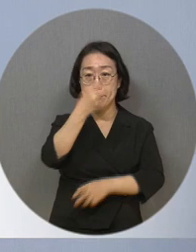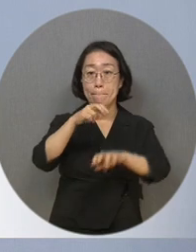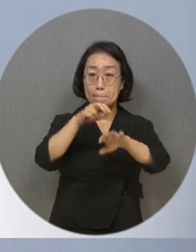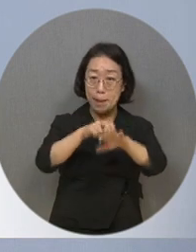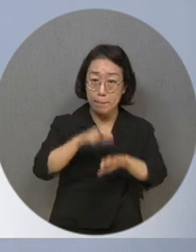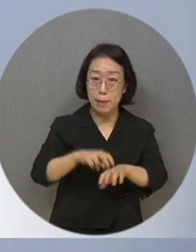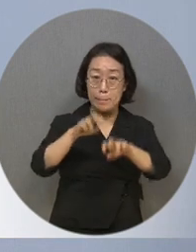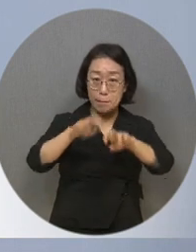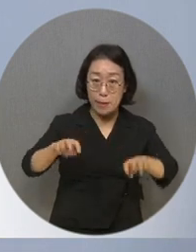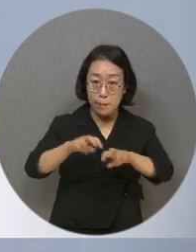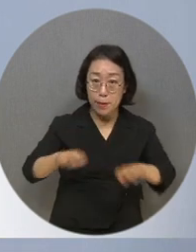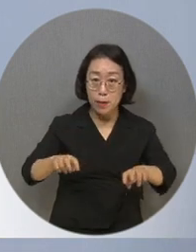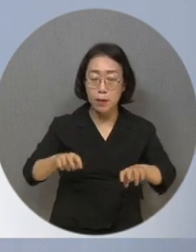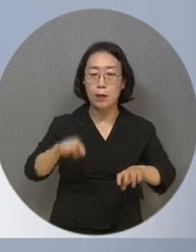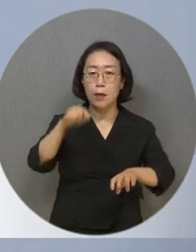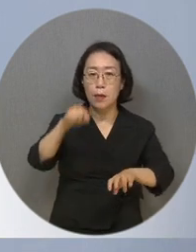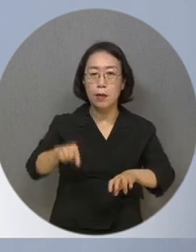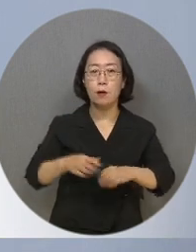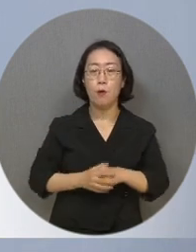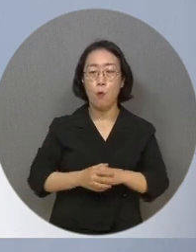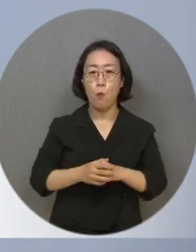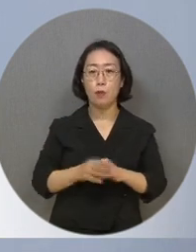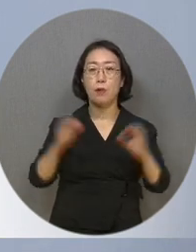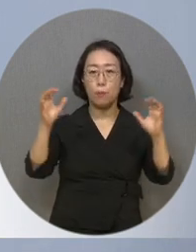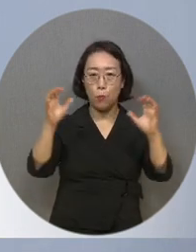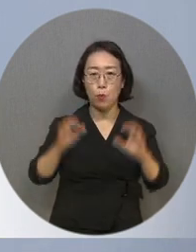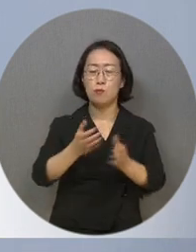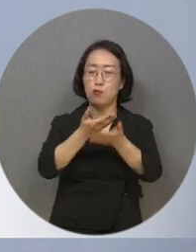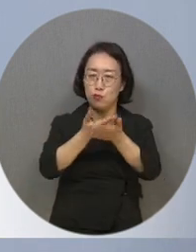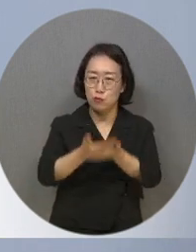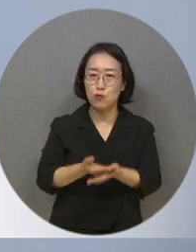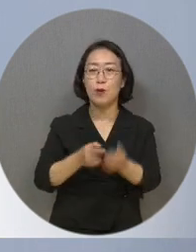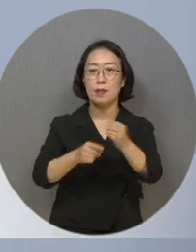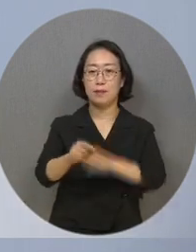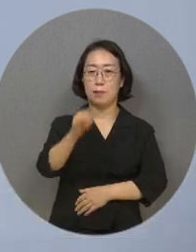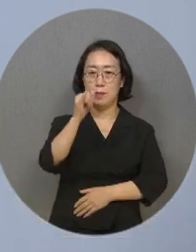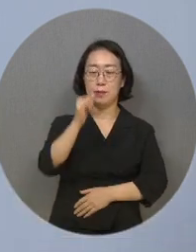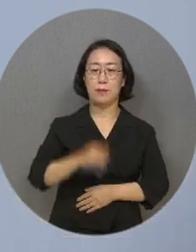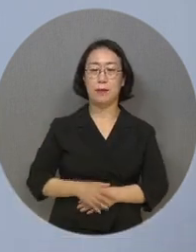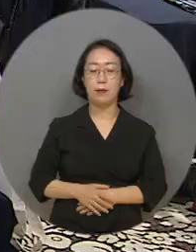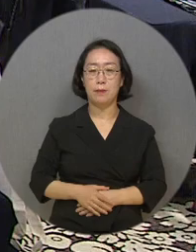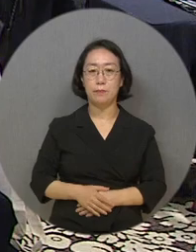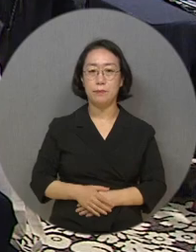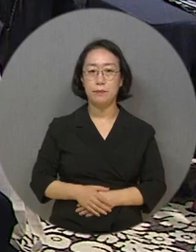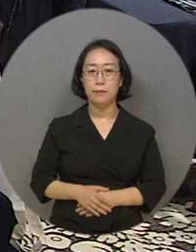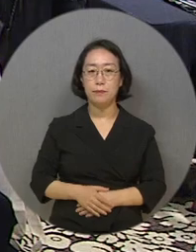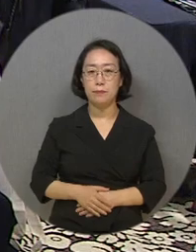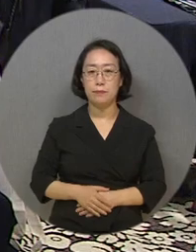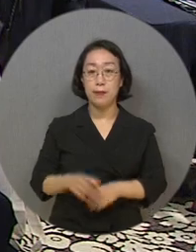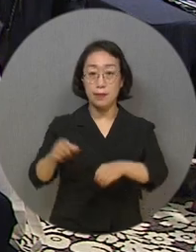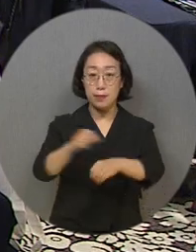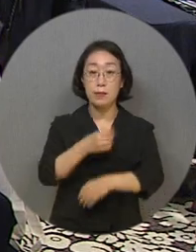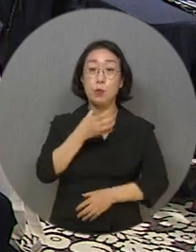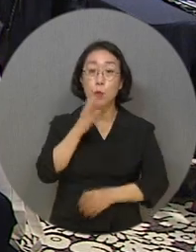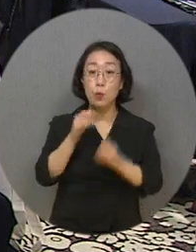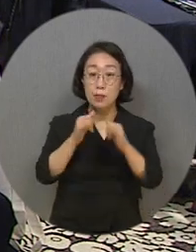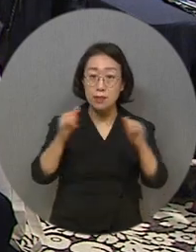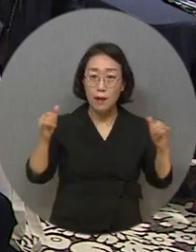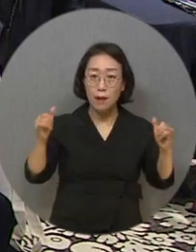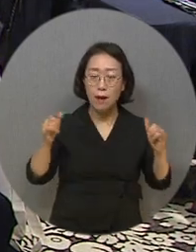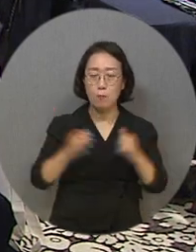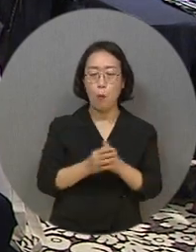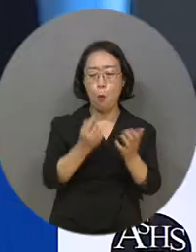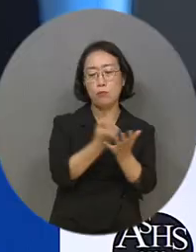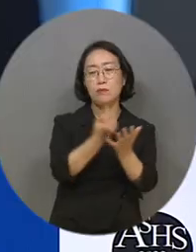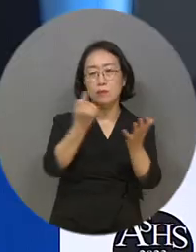방안을 모색해보는 것이 본 학술대회에 가는 큰 의미가 있다고 생각합니다. 특히 노인의 사회적 고립과